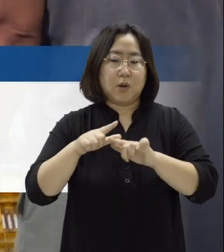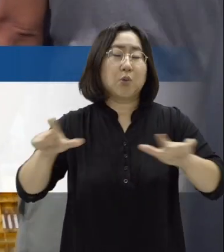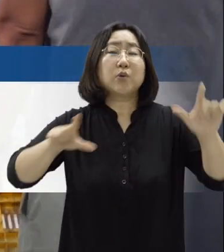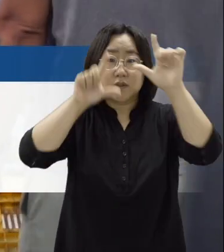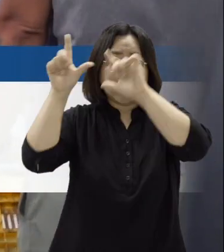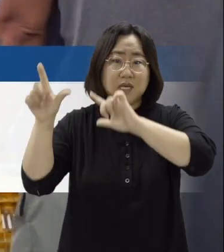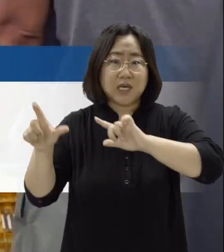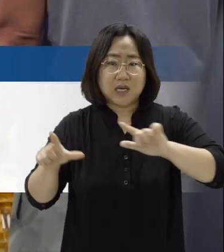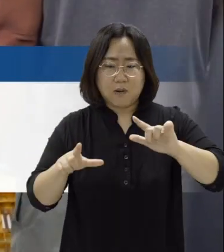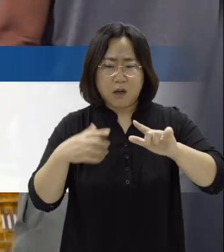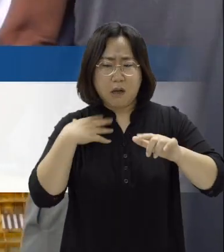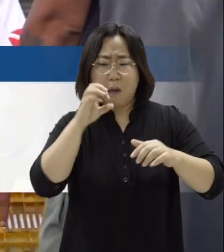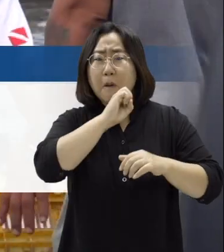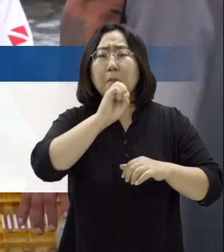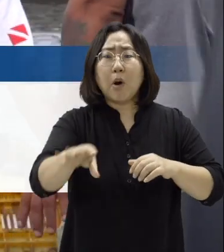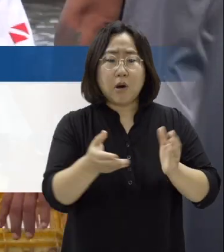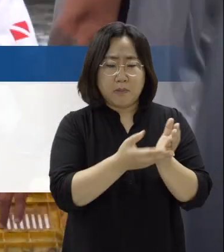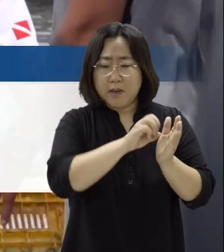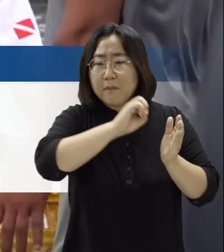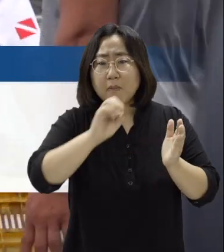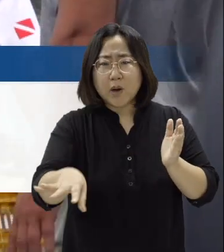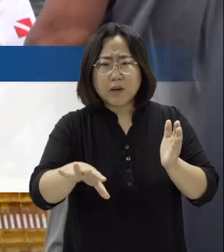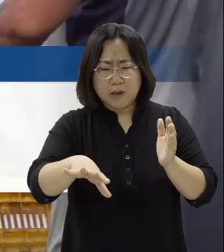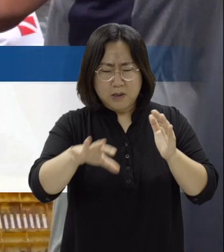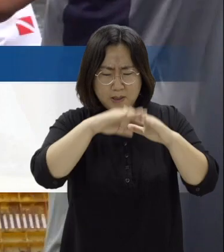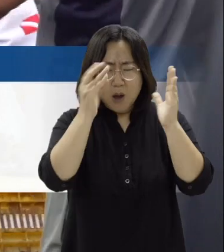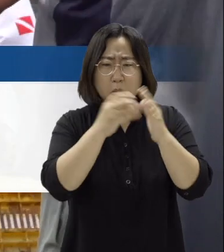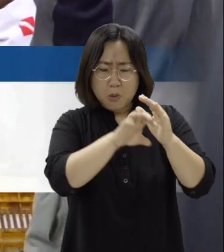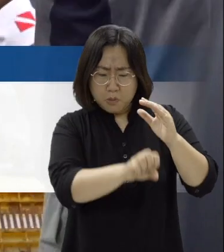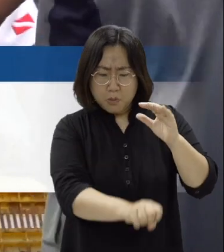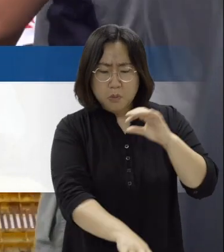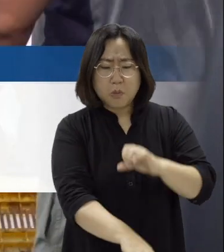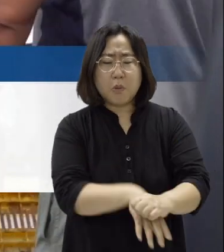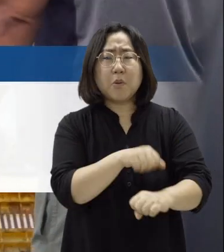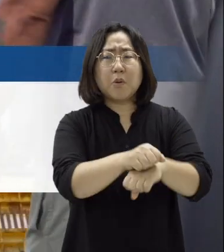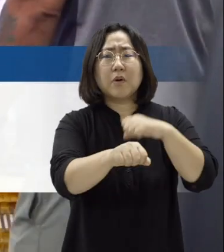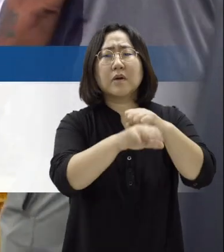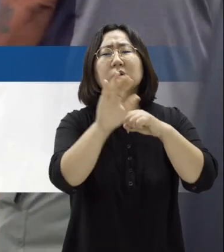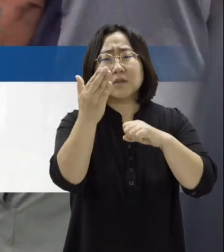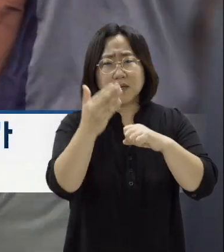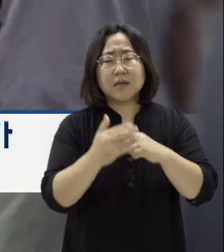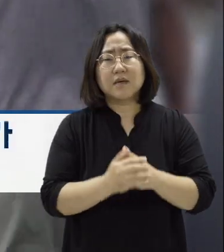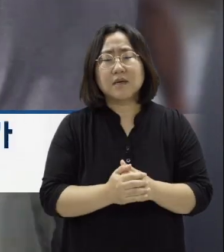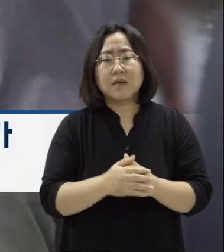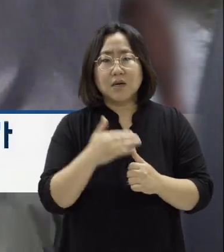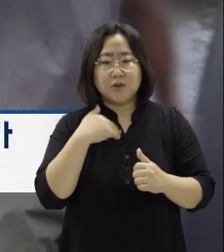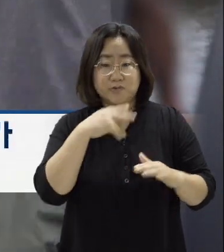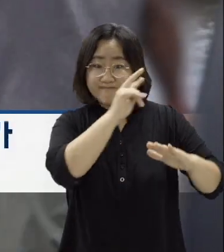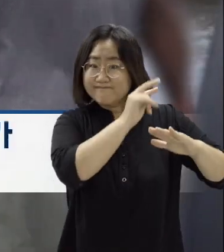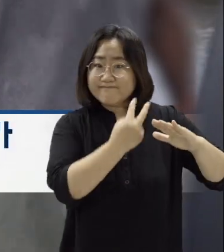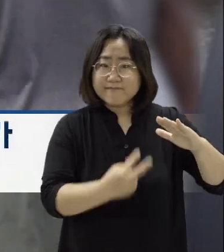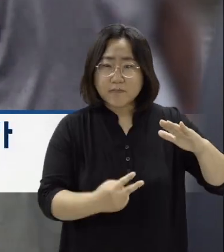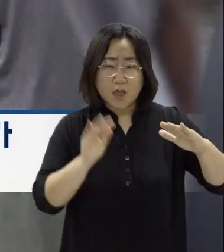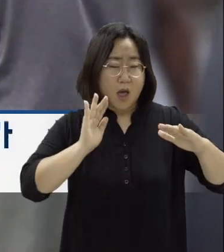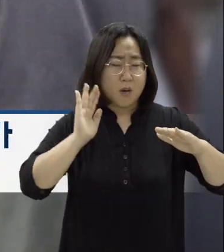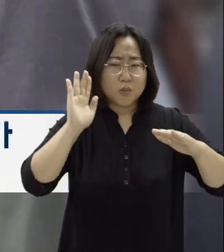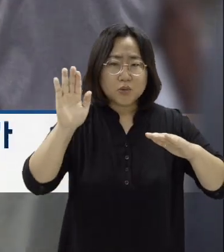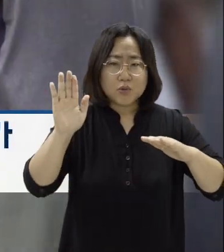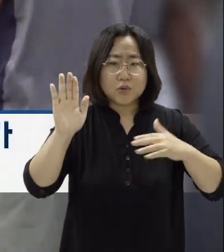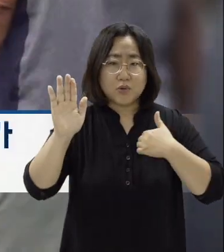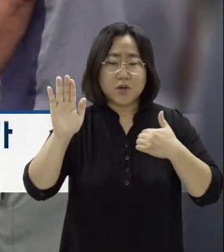해가면서 육상에서 버리는 쓰레기가 결국 바다로 흘러가서 쌓이게 되는 것이죠. 우리 다이버들이 앞으로